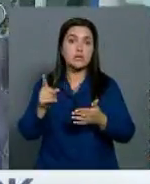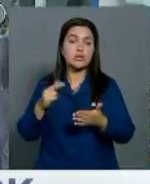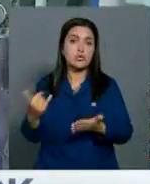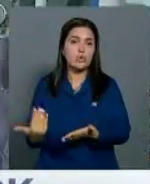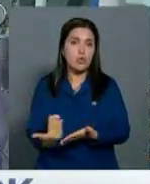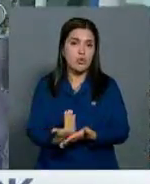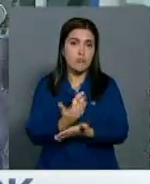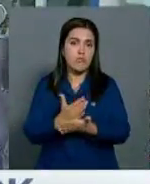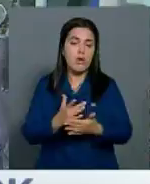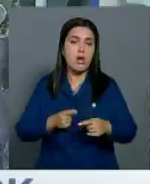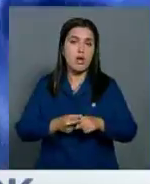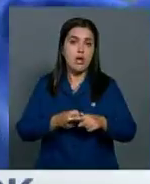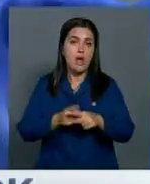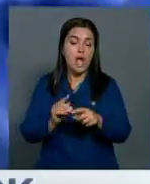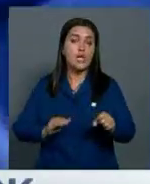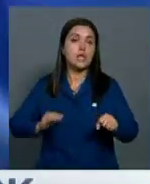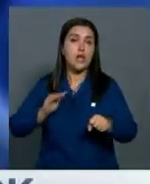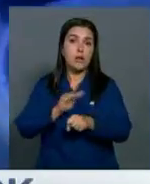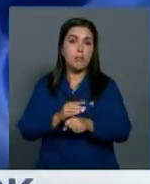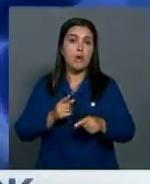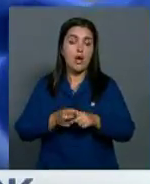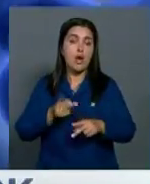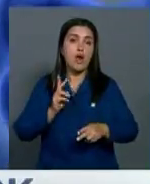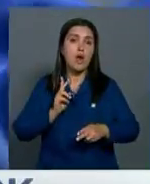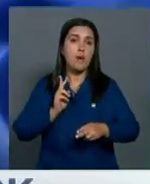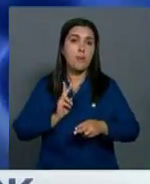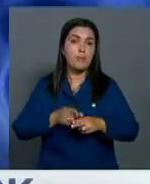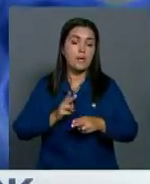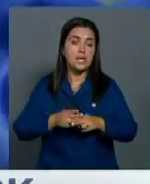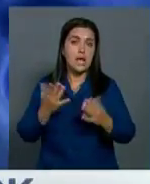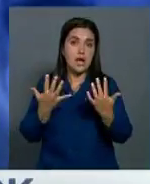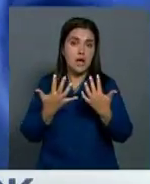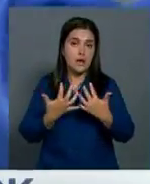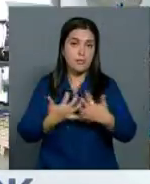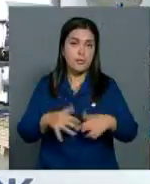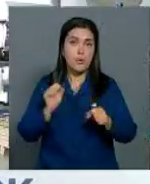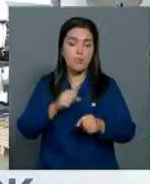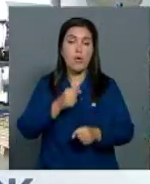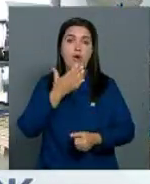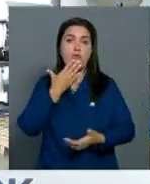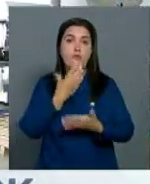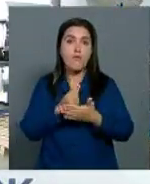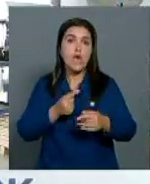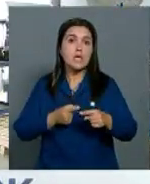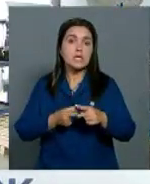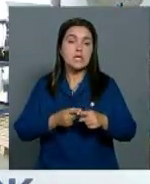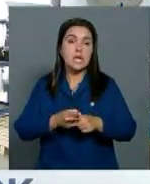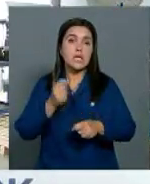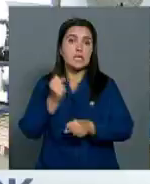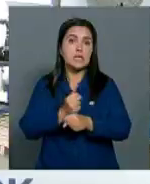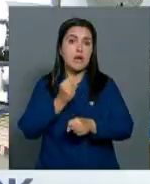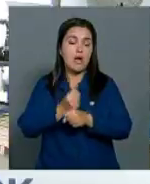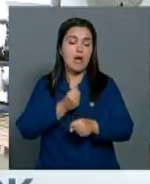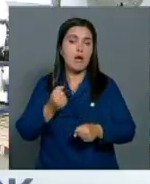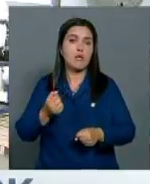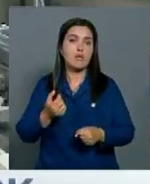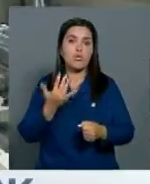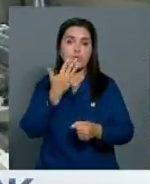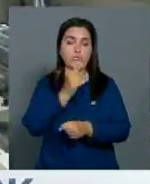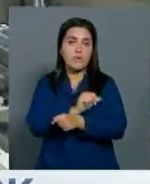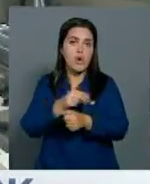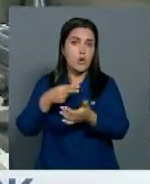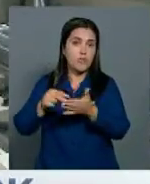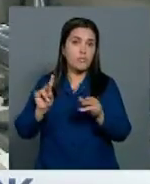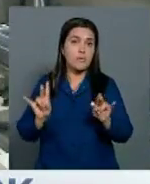парк. Дополнительное оборудование для металлообработки позволяет самостоятельно производить детали, которые ранее закупали за рубежом. Также на заводе